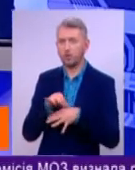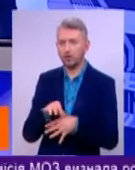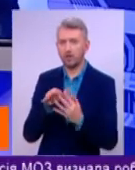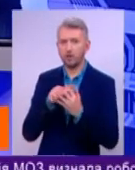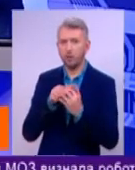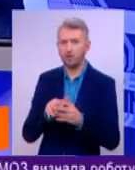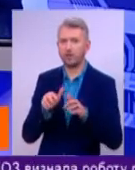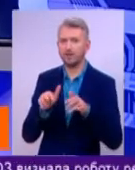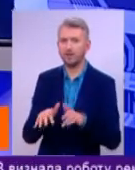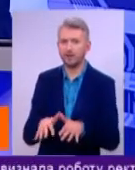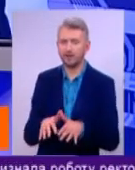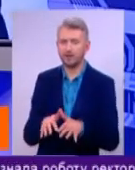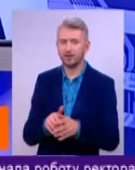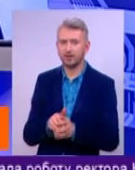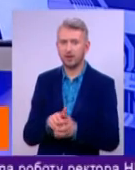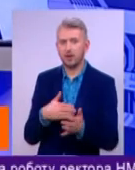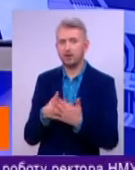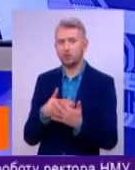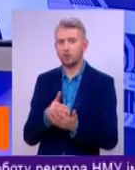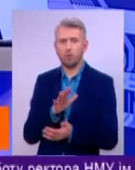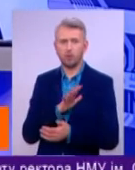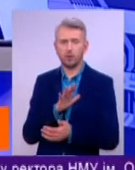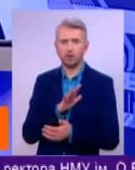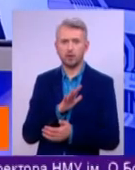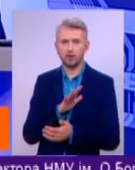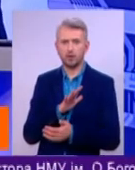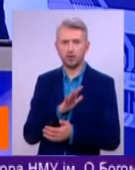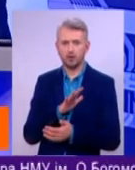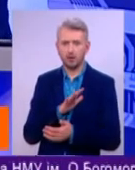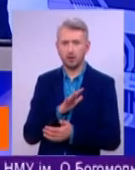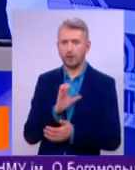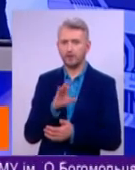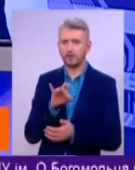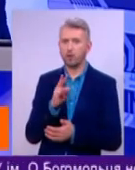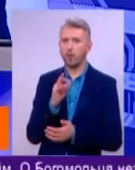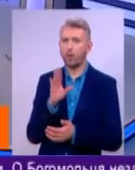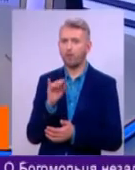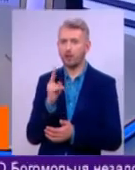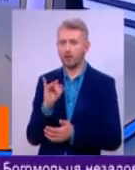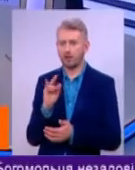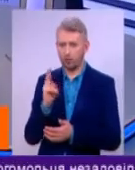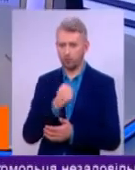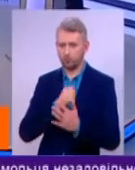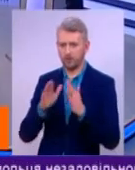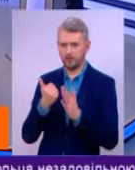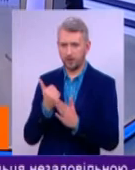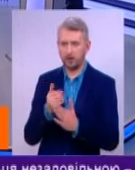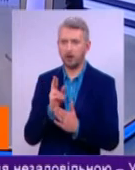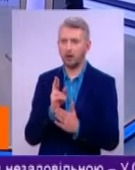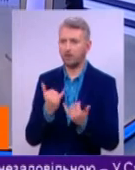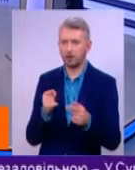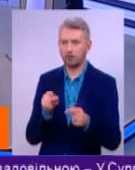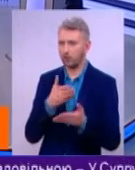дій нібито були строковики. Зараз цього немає. Як взагалі ось з